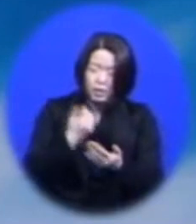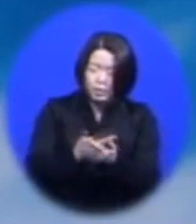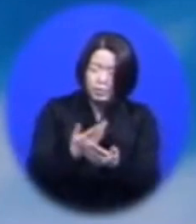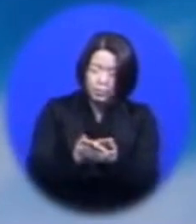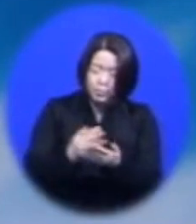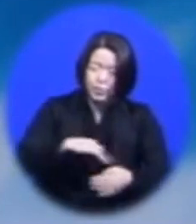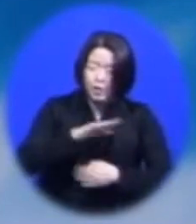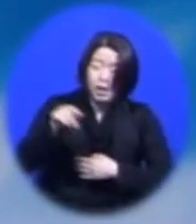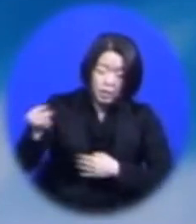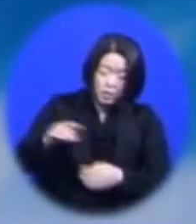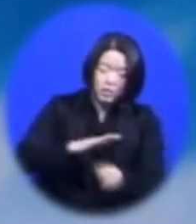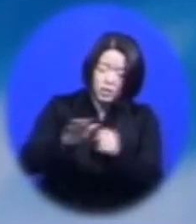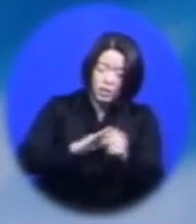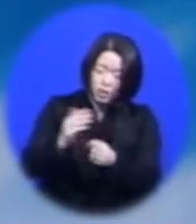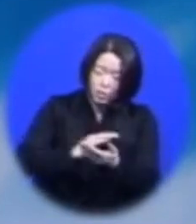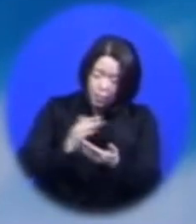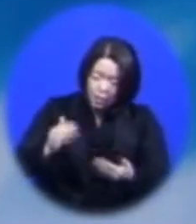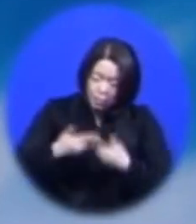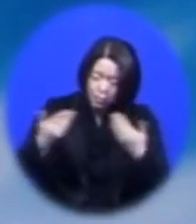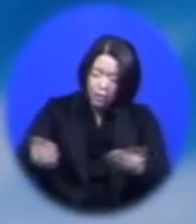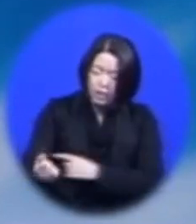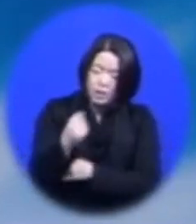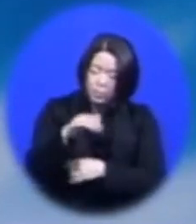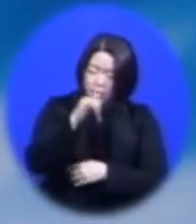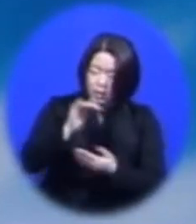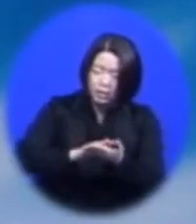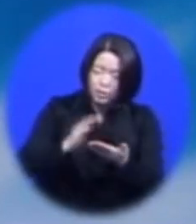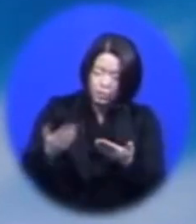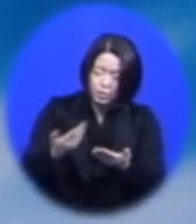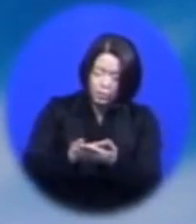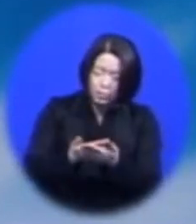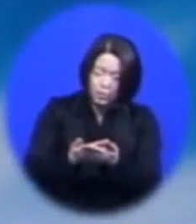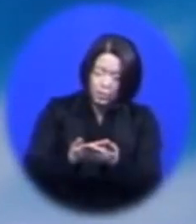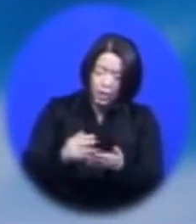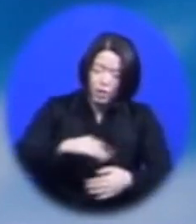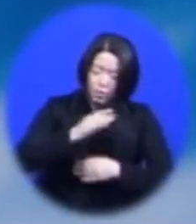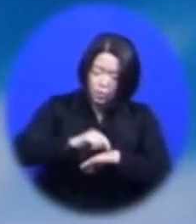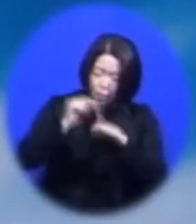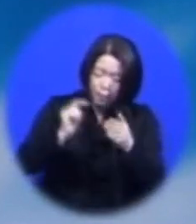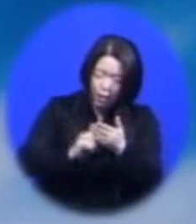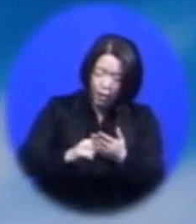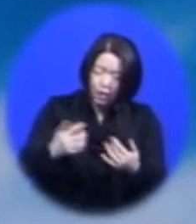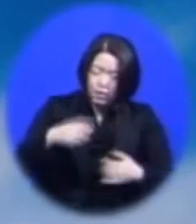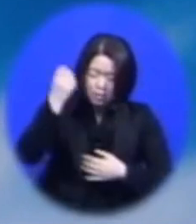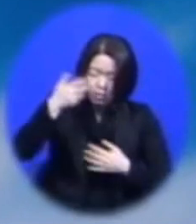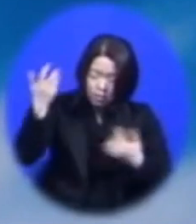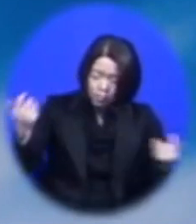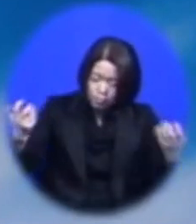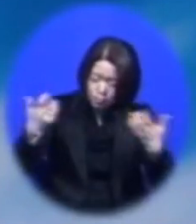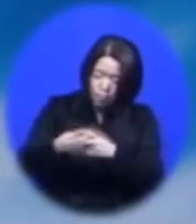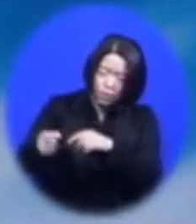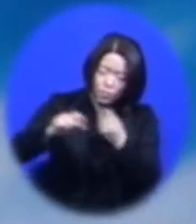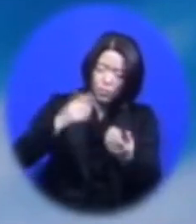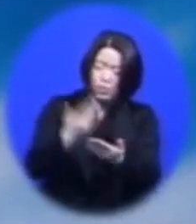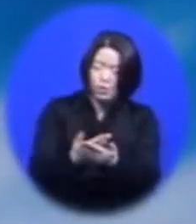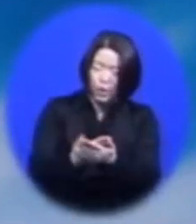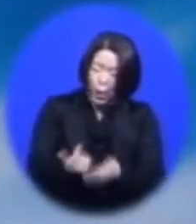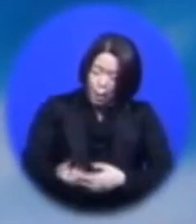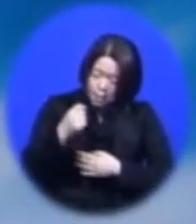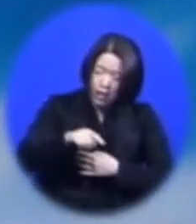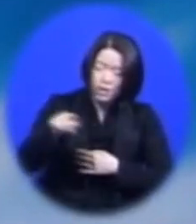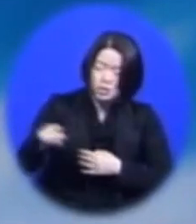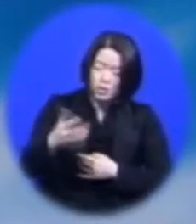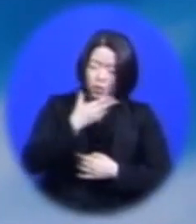정말 사랑하고 베풀 수 있는 힘이 있게 해주시고 우리의 심령에 성령의 충만함을 부어주소서. 속히 저들에게